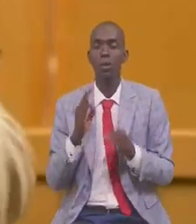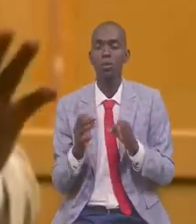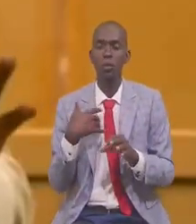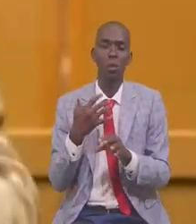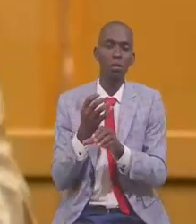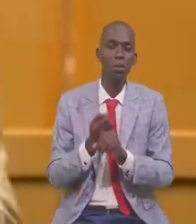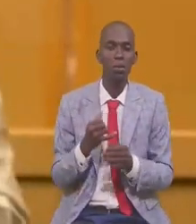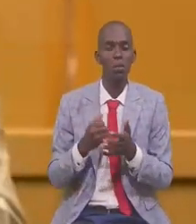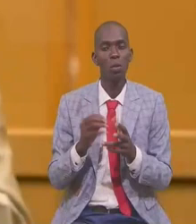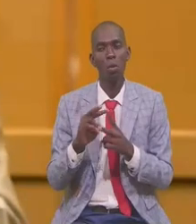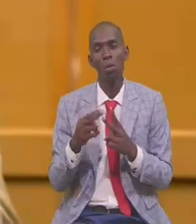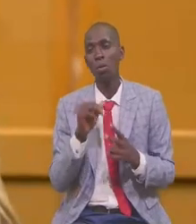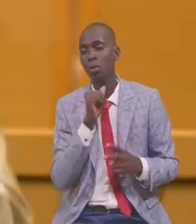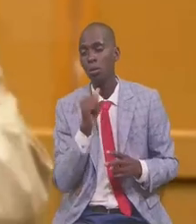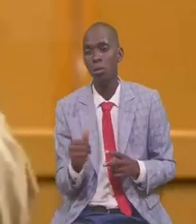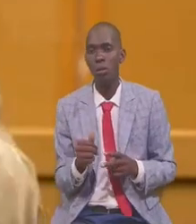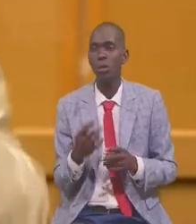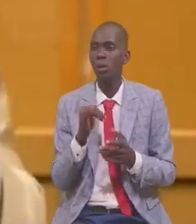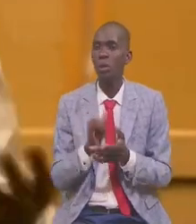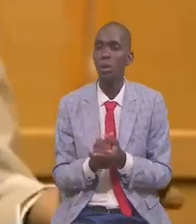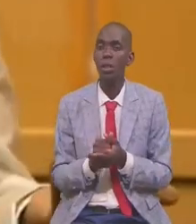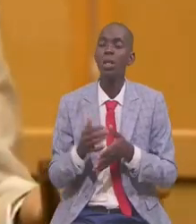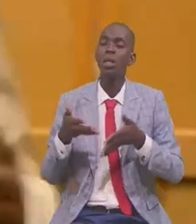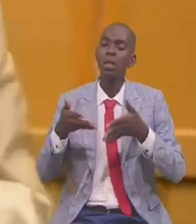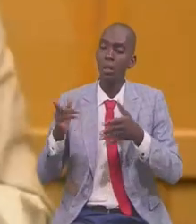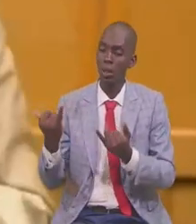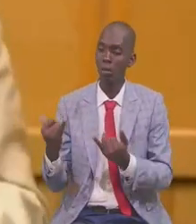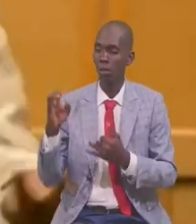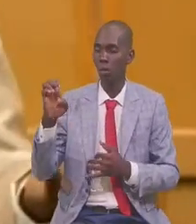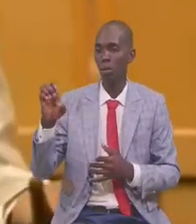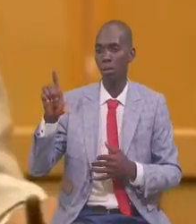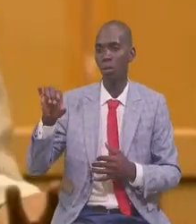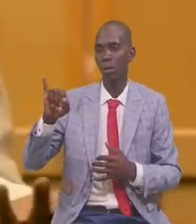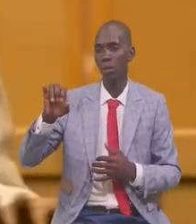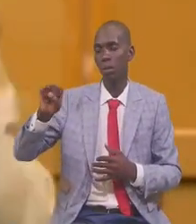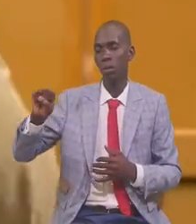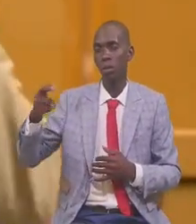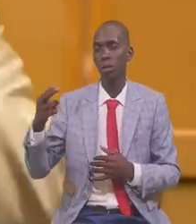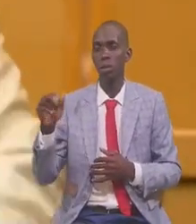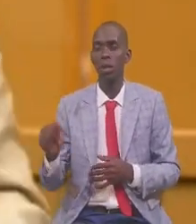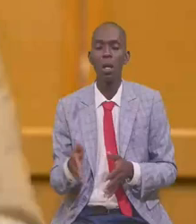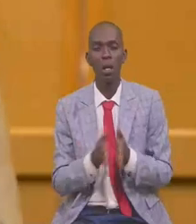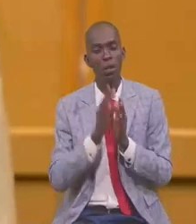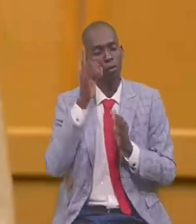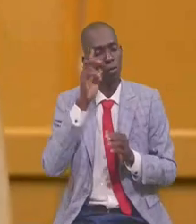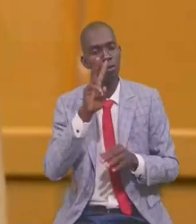autre chose. Qu'une double portion de ton esprit repose sur moi.